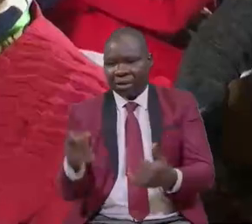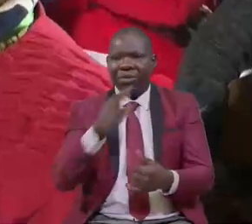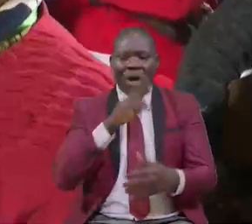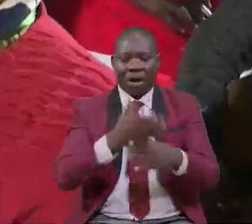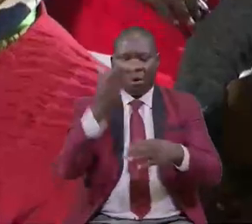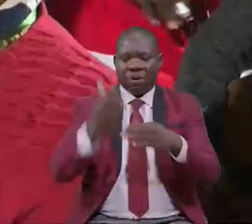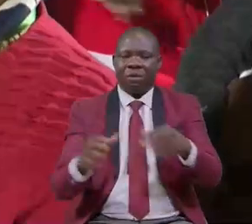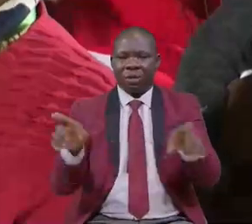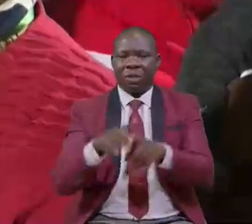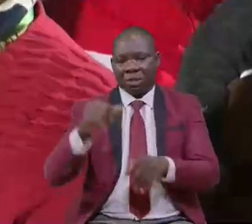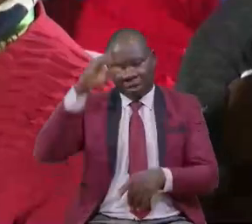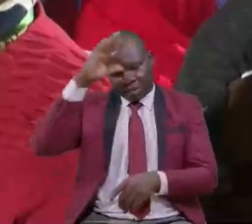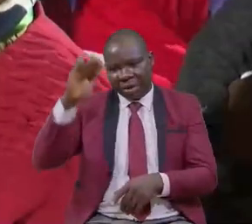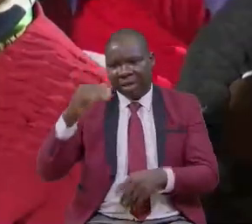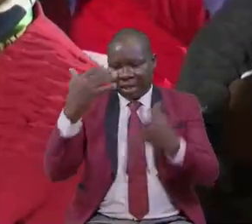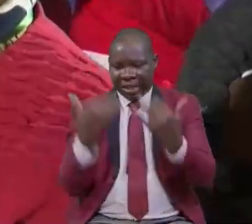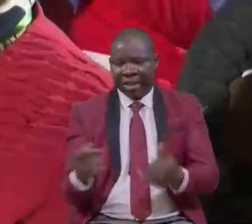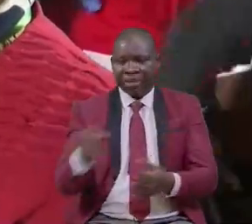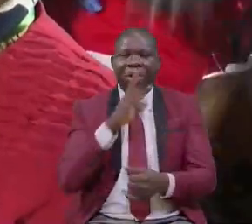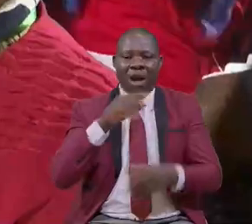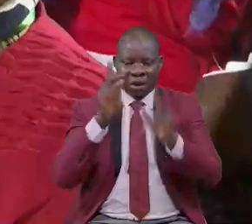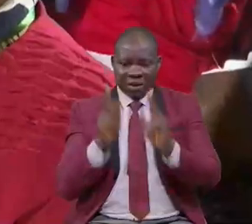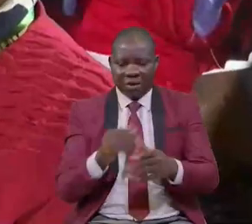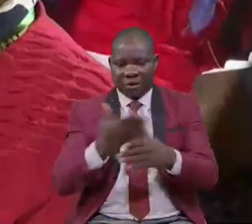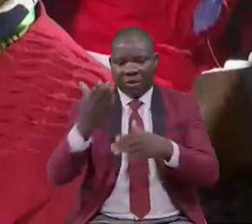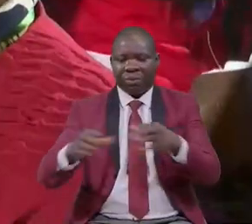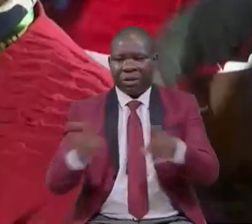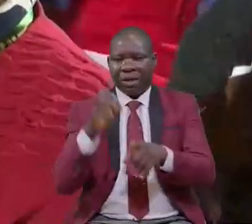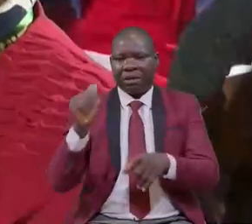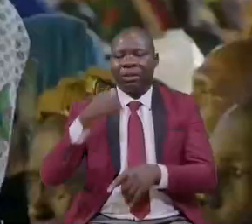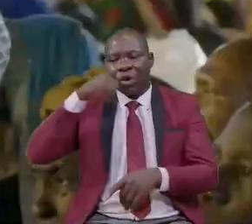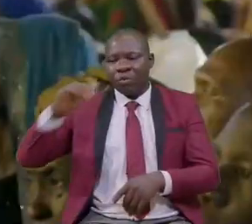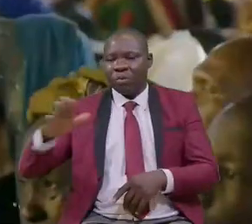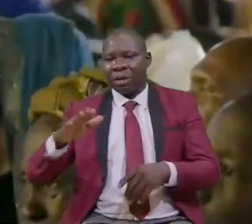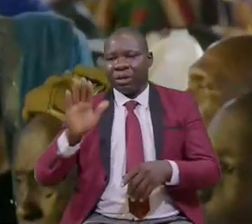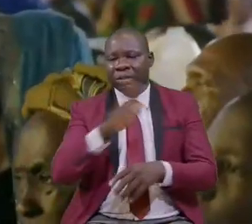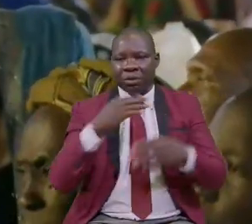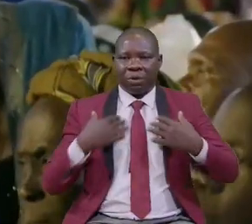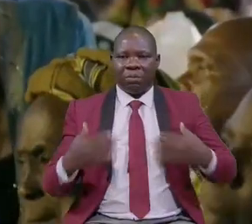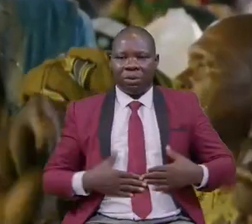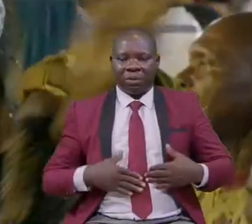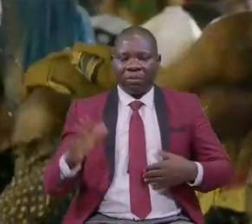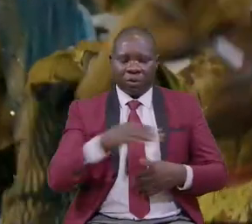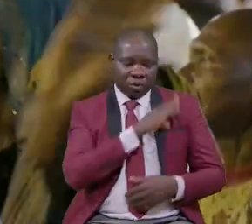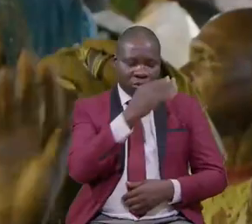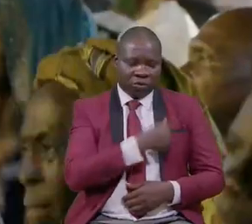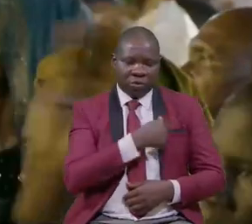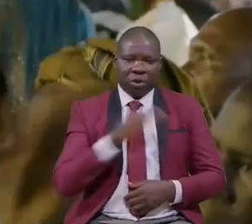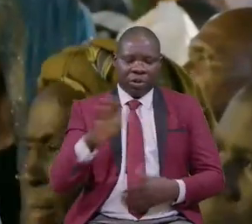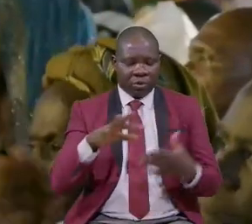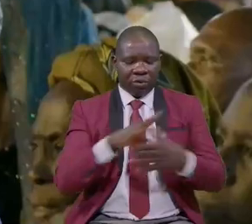tant qu'homme. Tu es complète en tant que femme. Ton corps, ton âme, ton